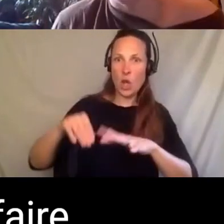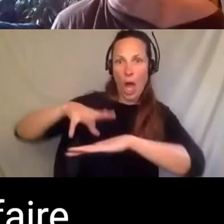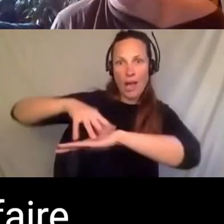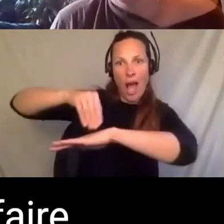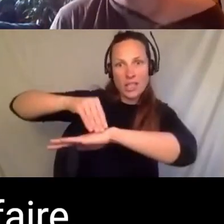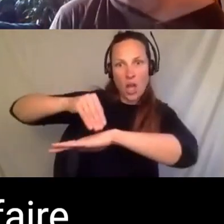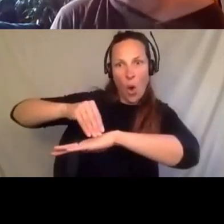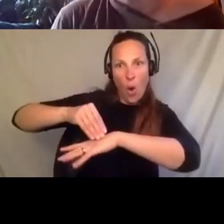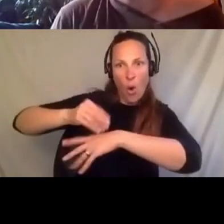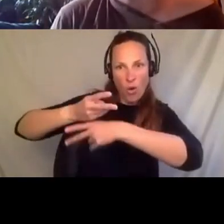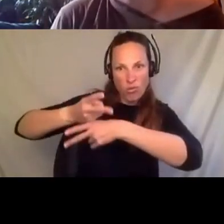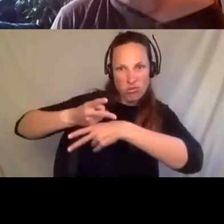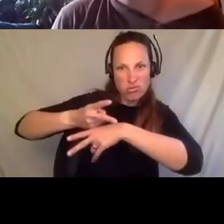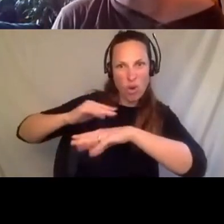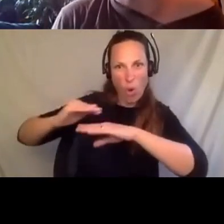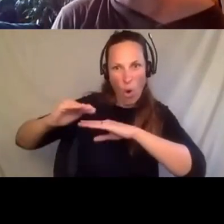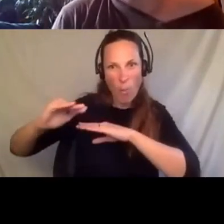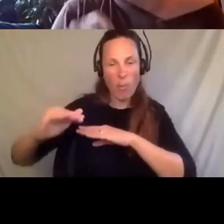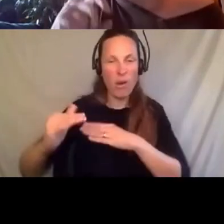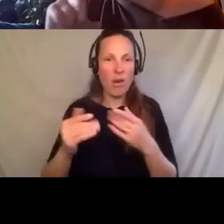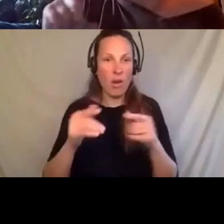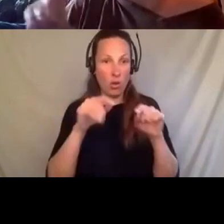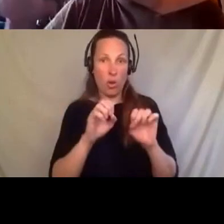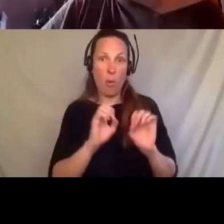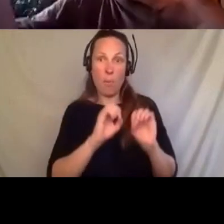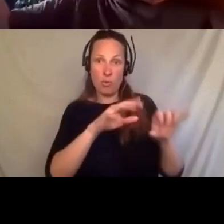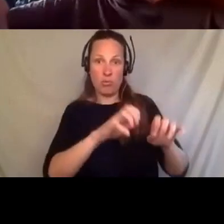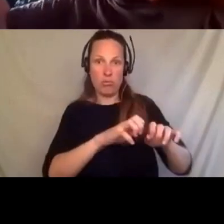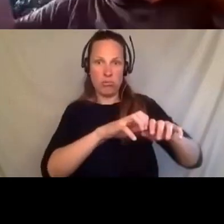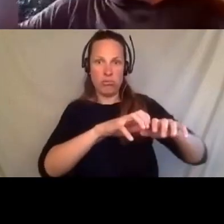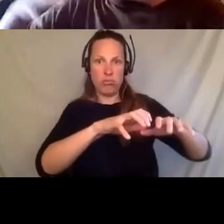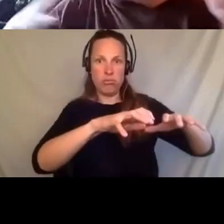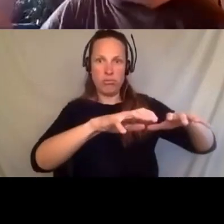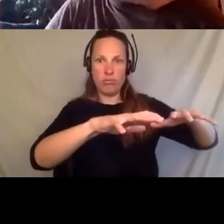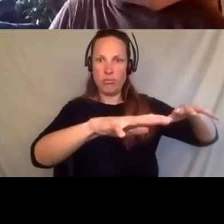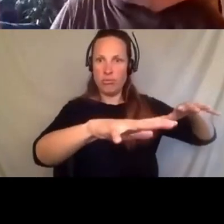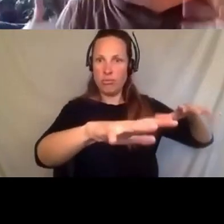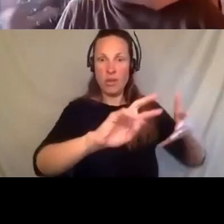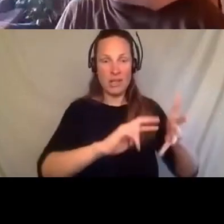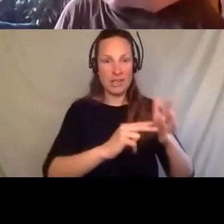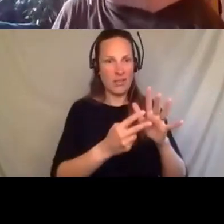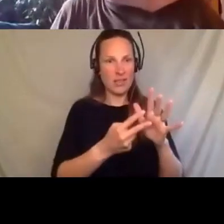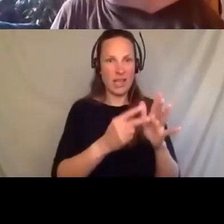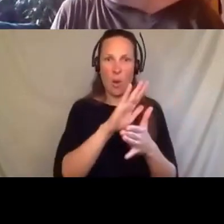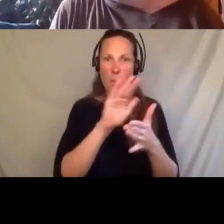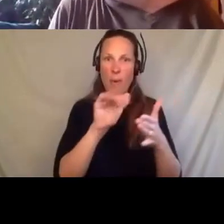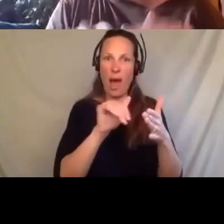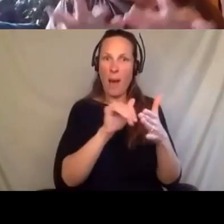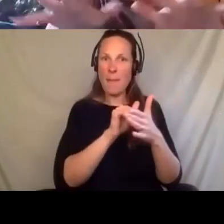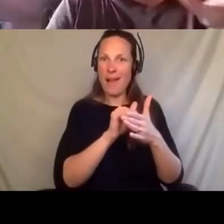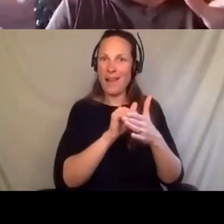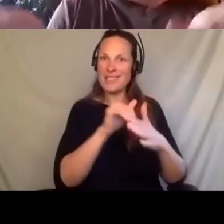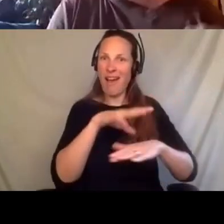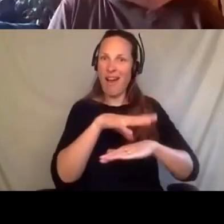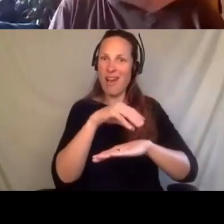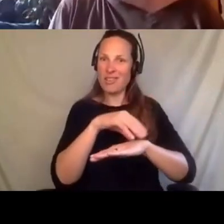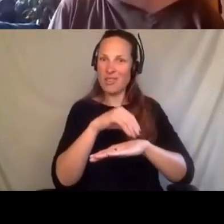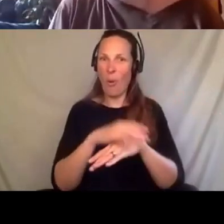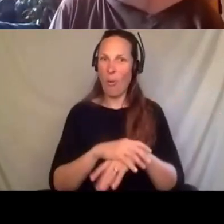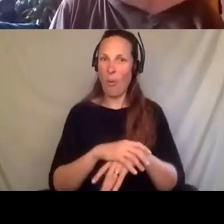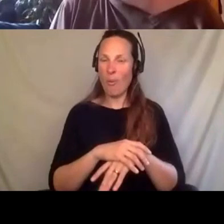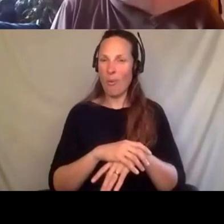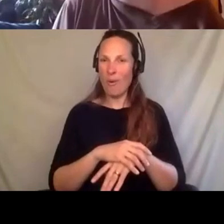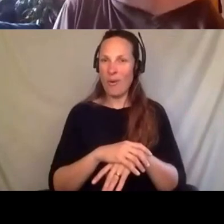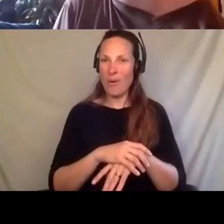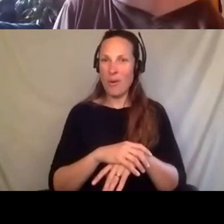sur votre gazon, parce que c'est peu d'entretien, ça pousse tout seul, ça se répand, un thym rampant, donc ça rampe